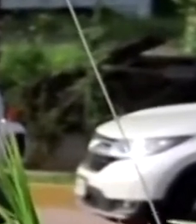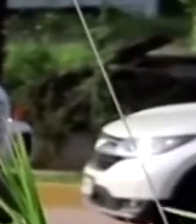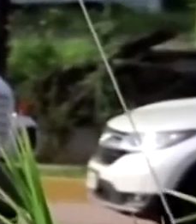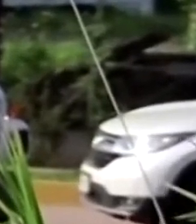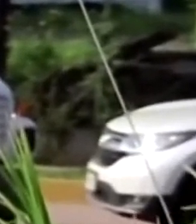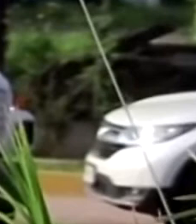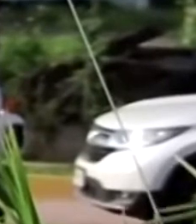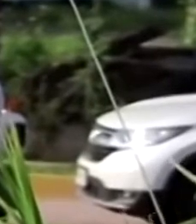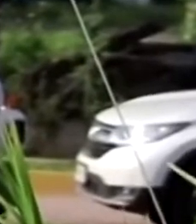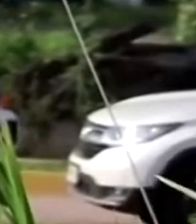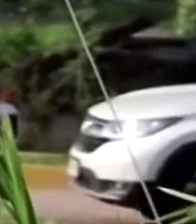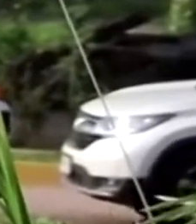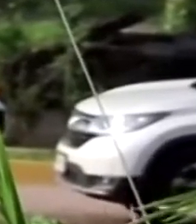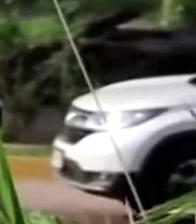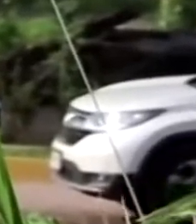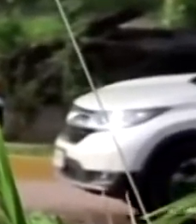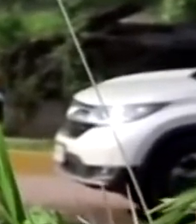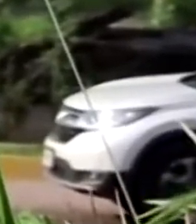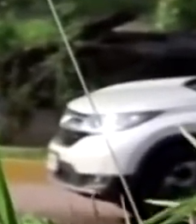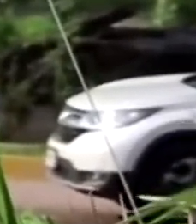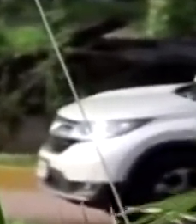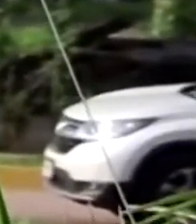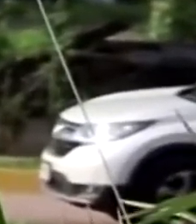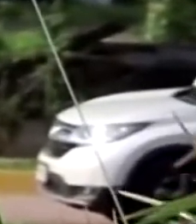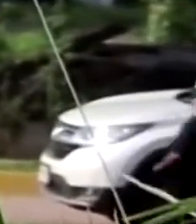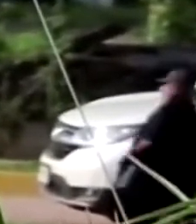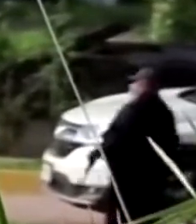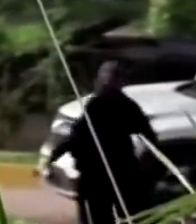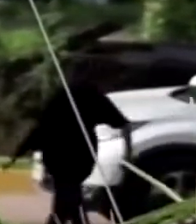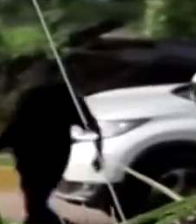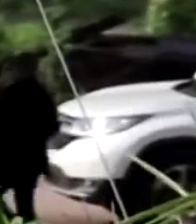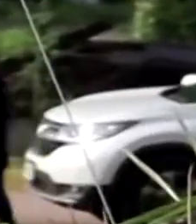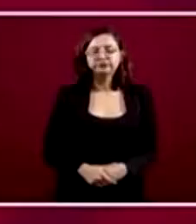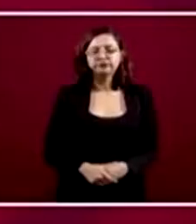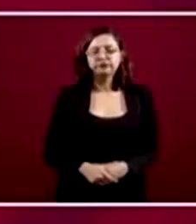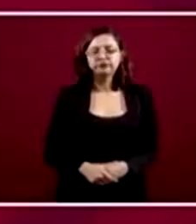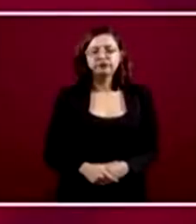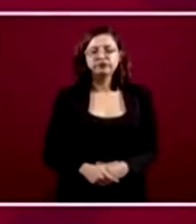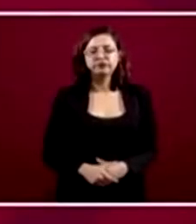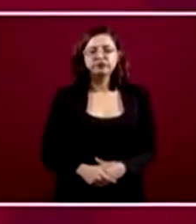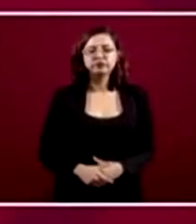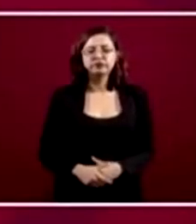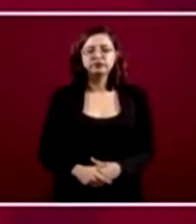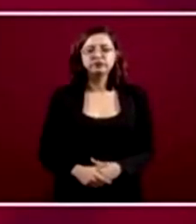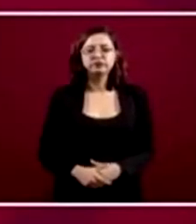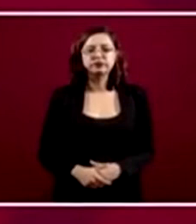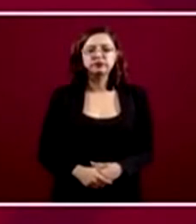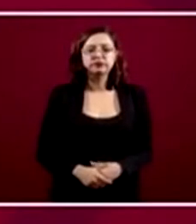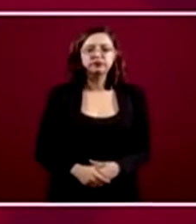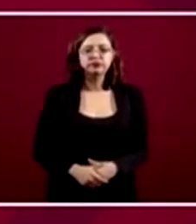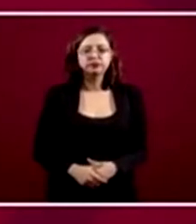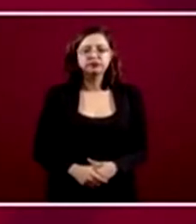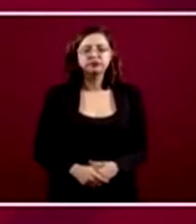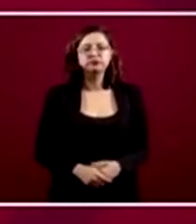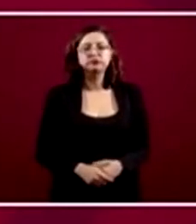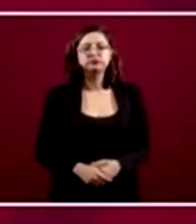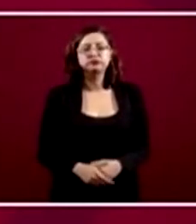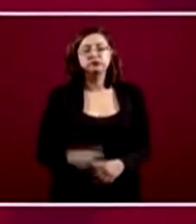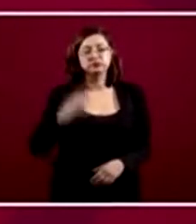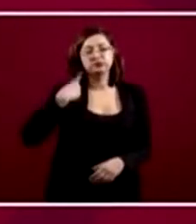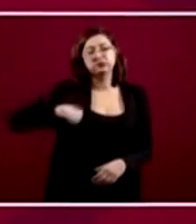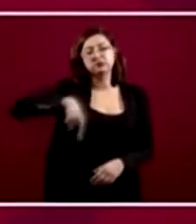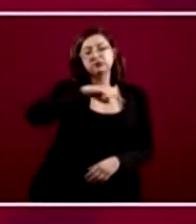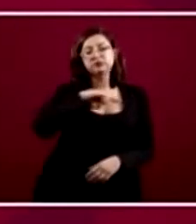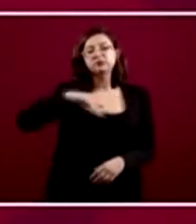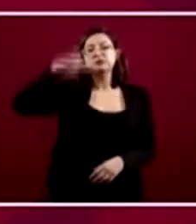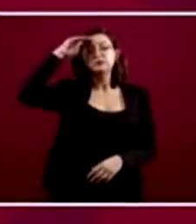gewesen, verteidigte der mexikanische Staatspräsident Andrés Manuel López Obrador am Mittwoch das Vorgehen. Wir sind der Auffassung, dass